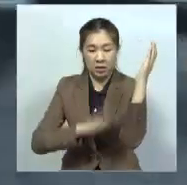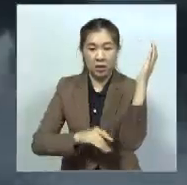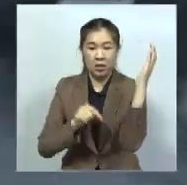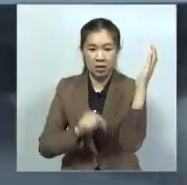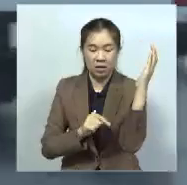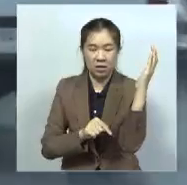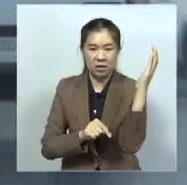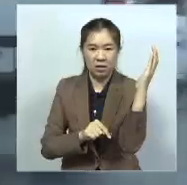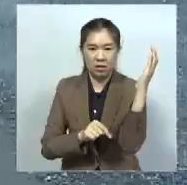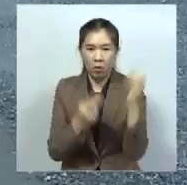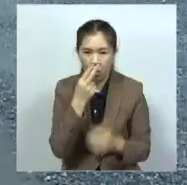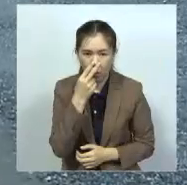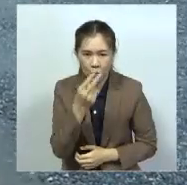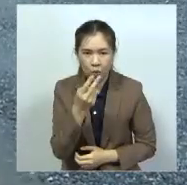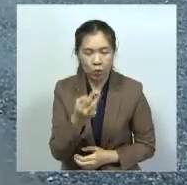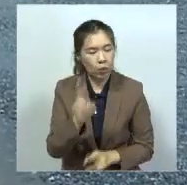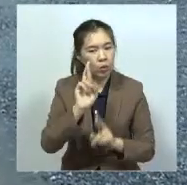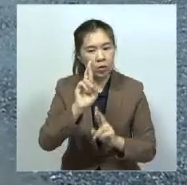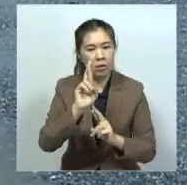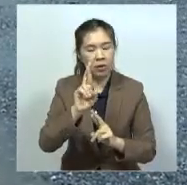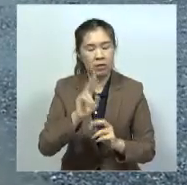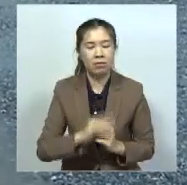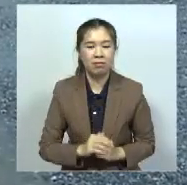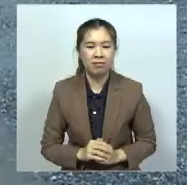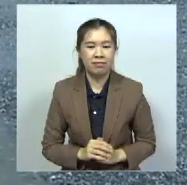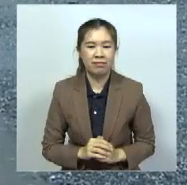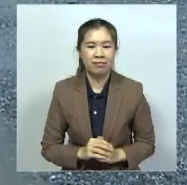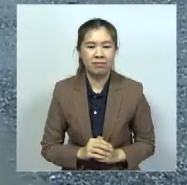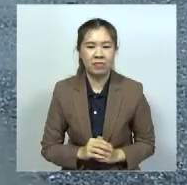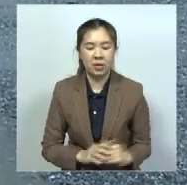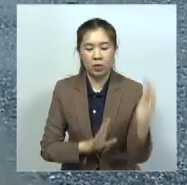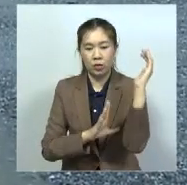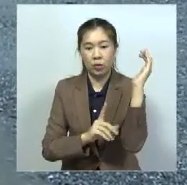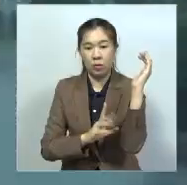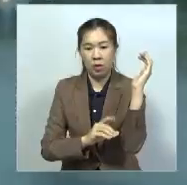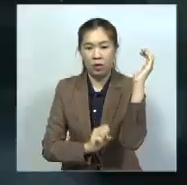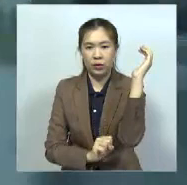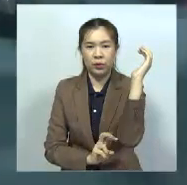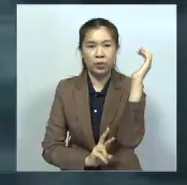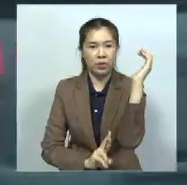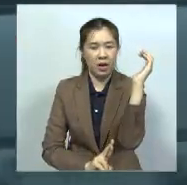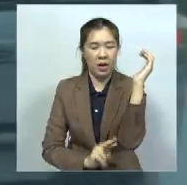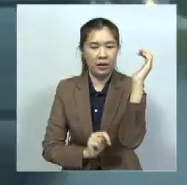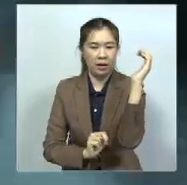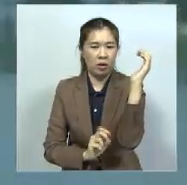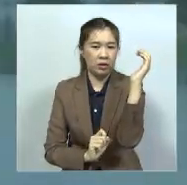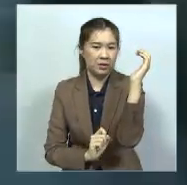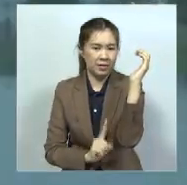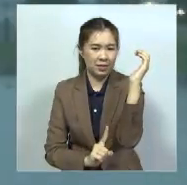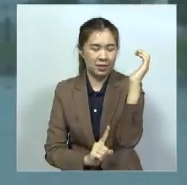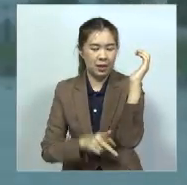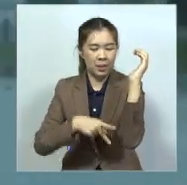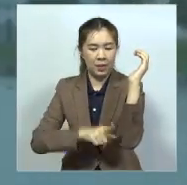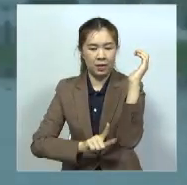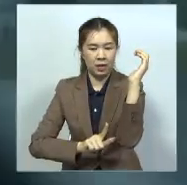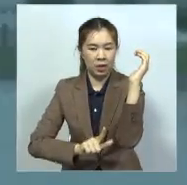านี้คุณผู้ชมที่อยู่ในพื้นที่ต้องตรวจสอบแล้วก็ระมัดระวังกันให้ดีนะคะตั้งแต่ชุมพรสุราษฎร์ธานีนครศรีธรรมราช